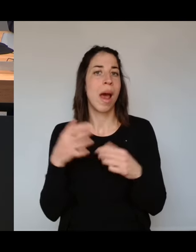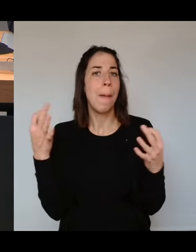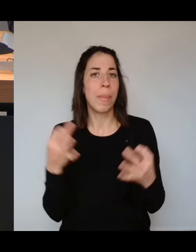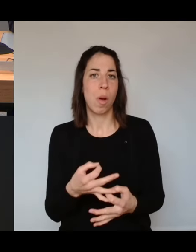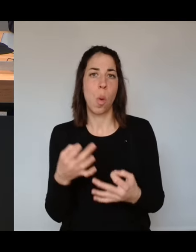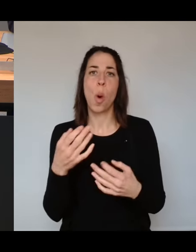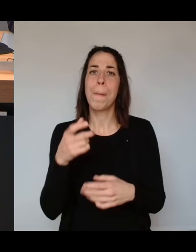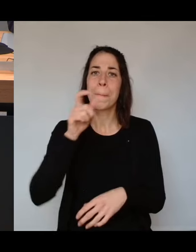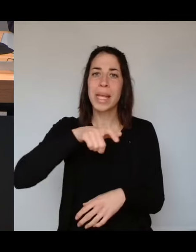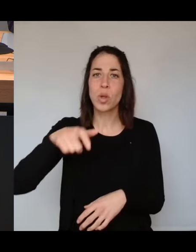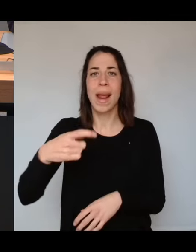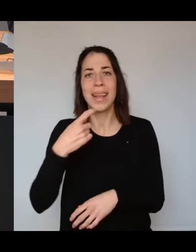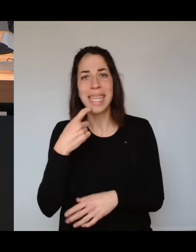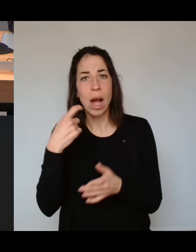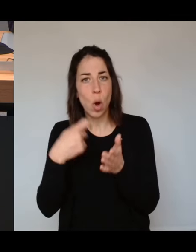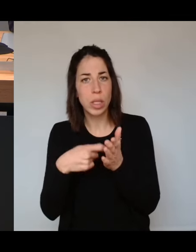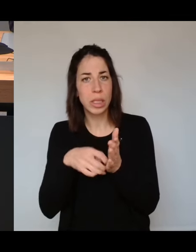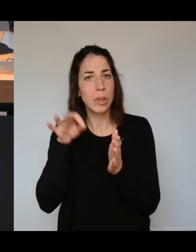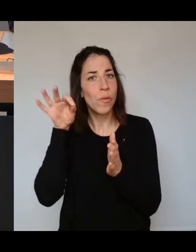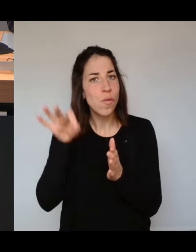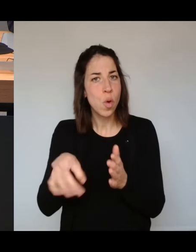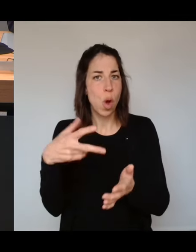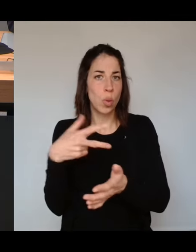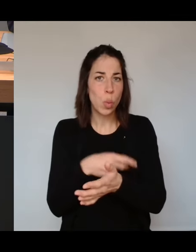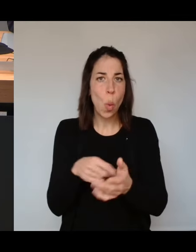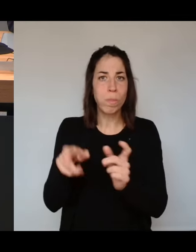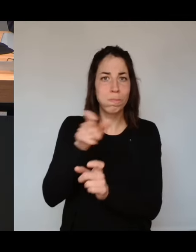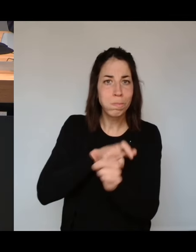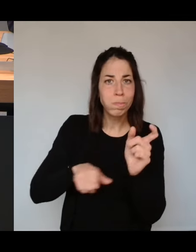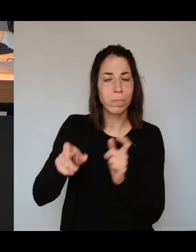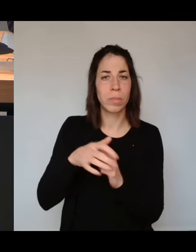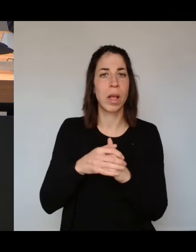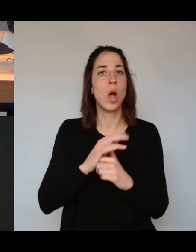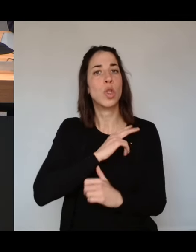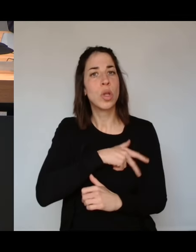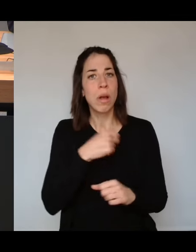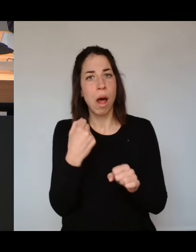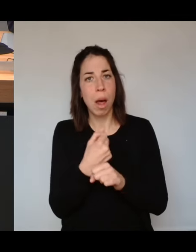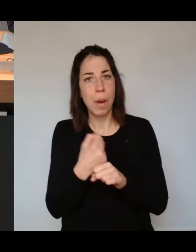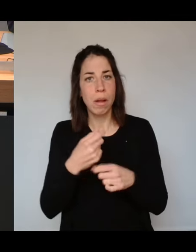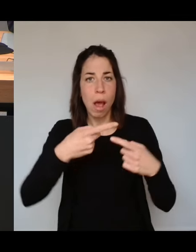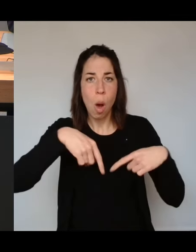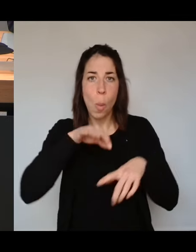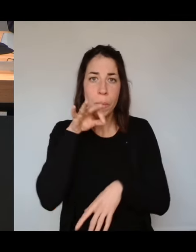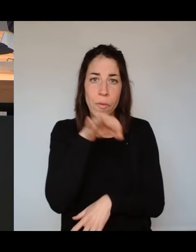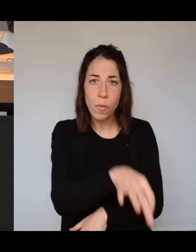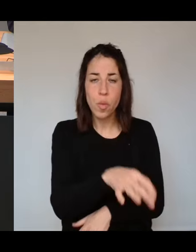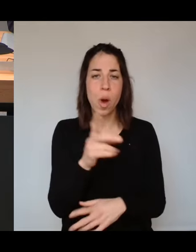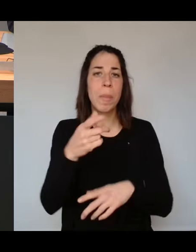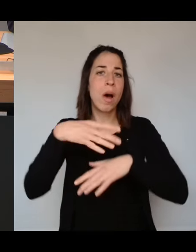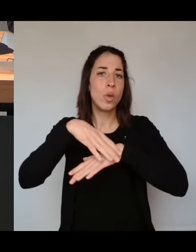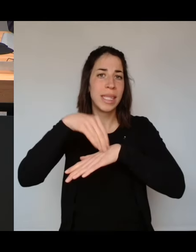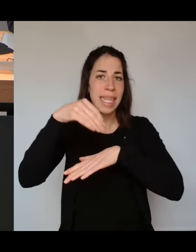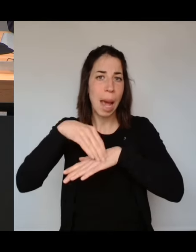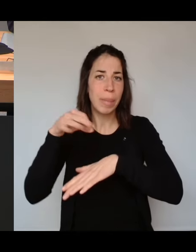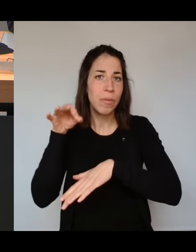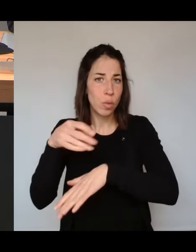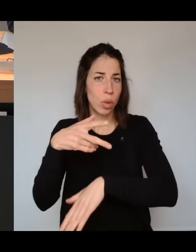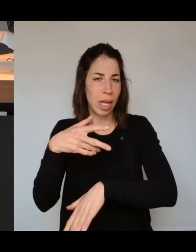aufsuchende Sozialarbeit sowie Mittel für Drogentherapien, unabhängig vom Versicherungsstatus, um nur einige Beispiele zu